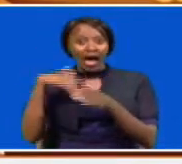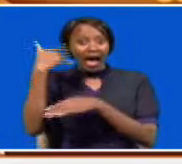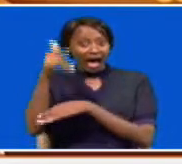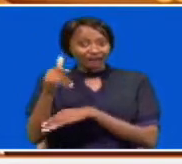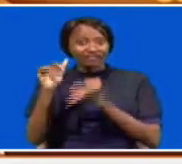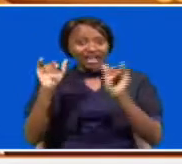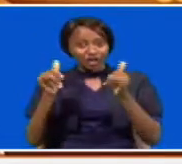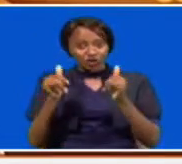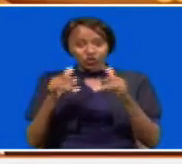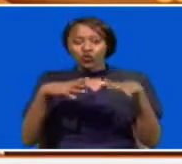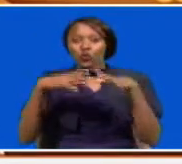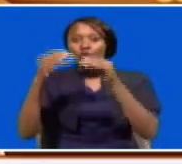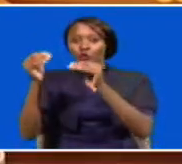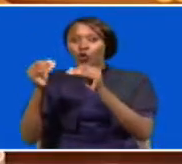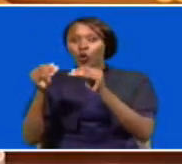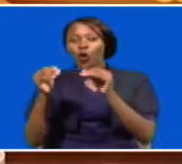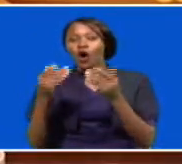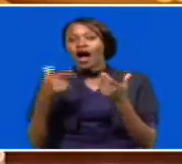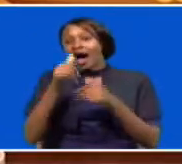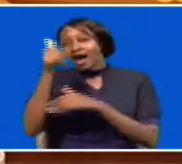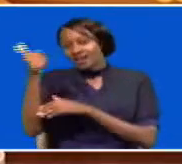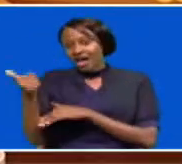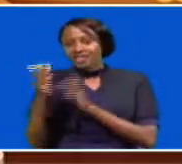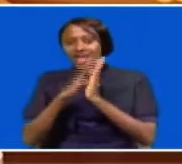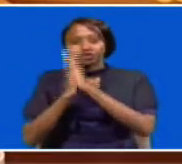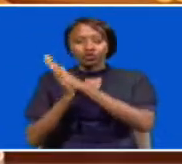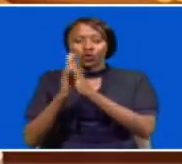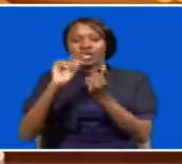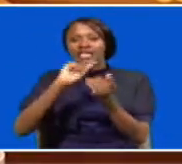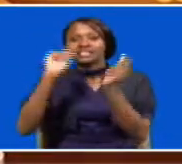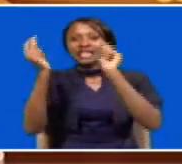hizi nitakupeleka moja kwa moja kwenye makala ya